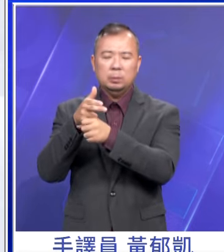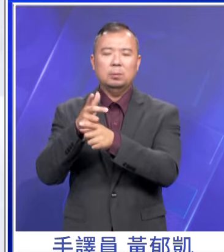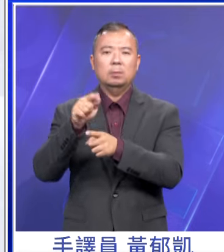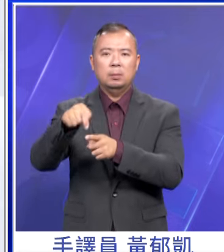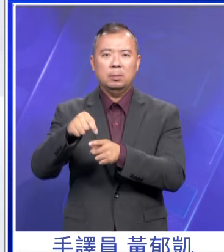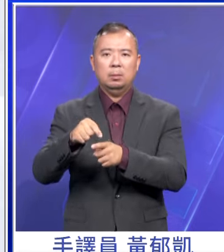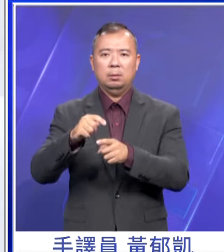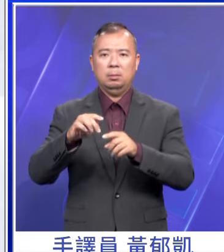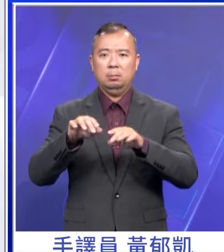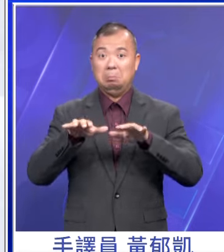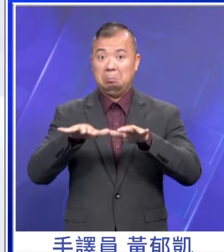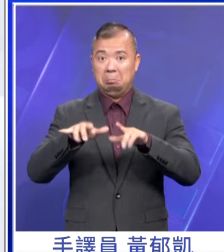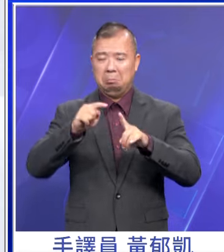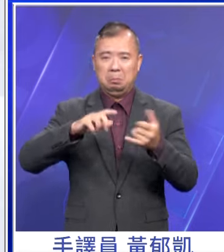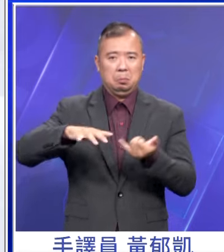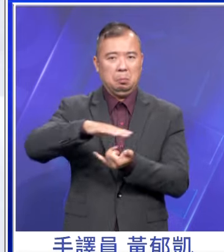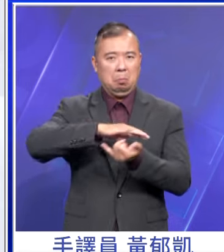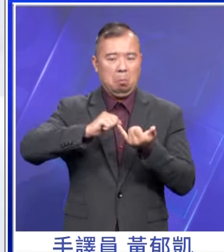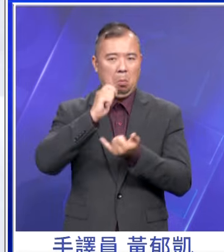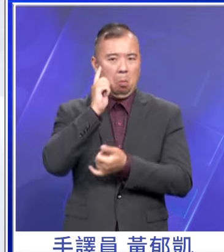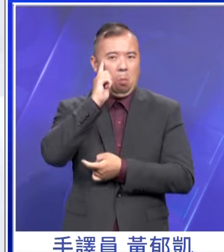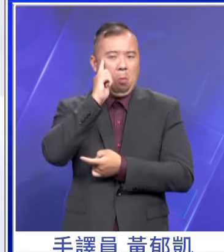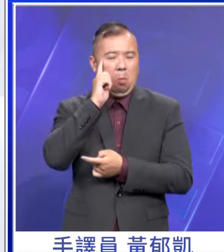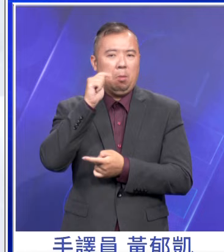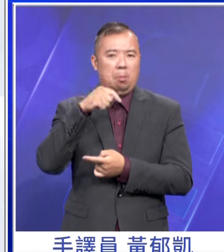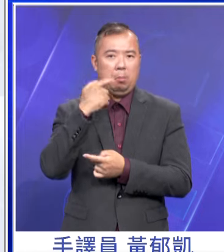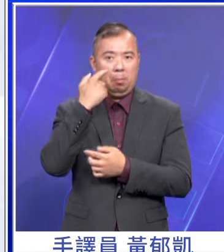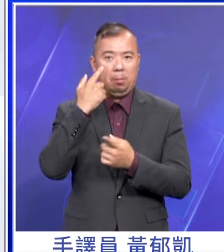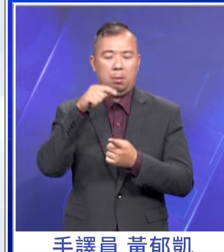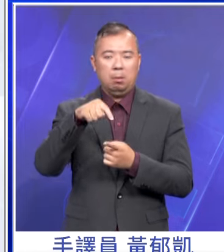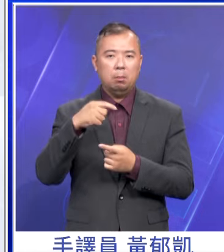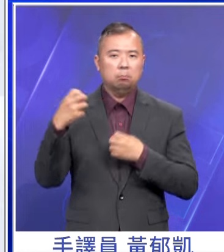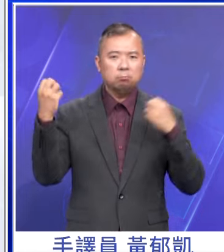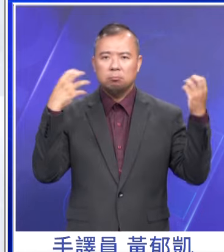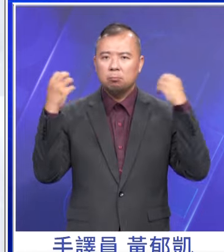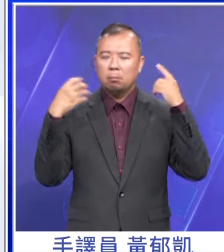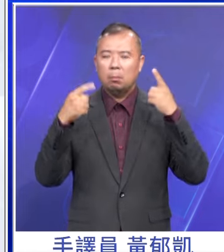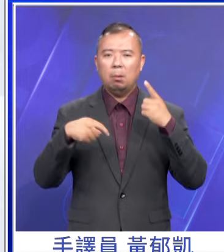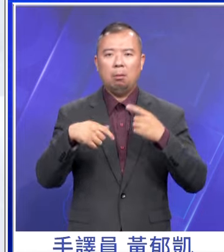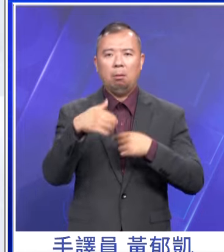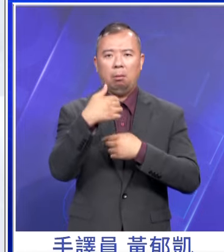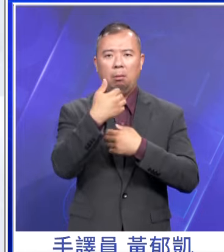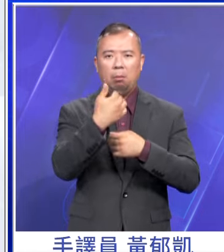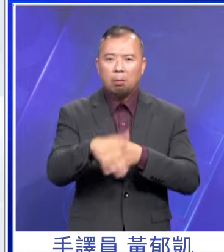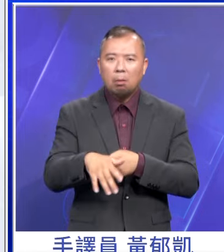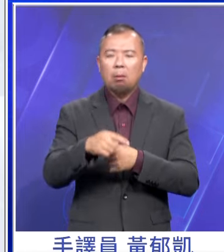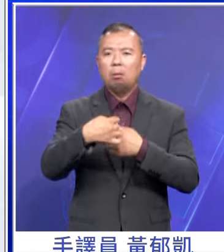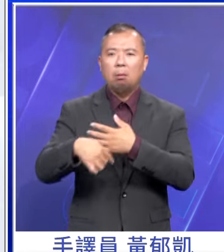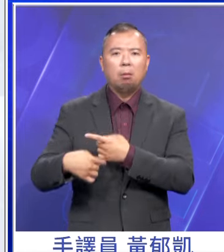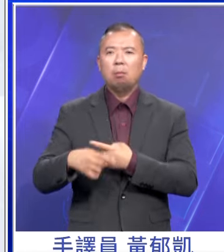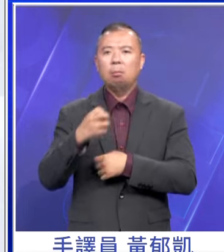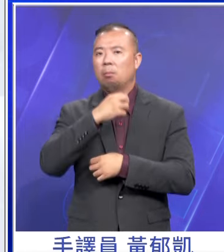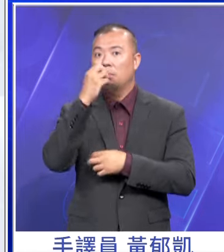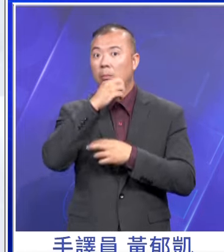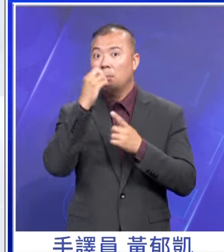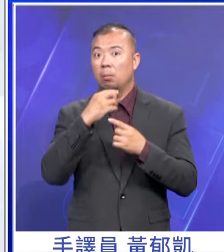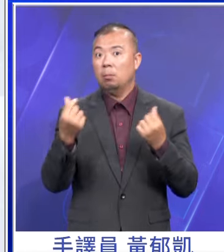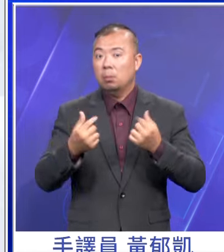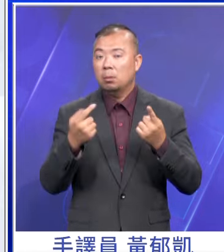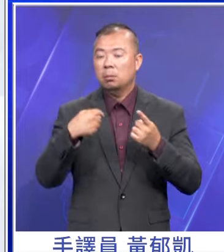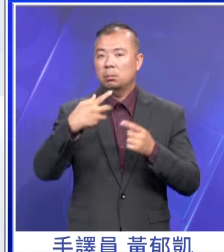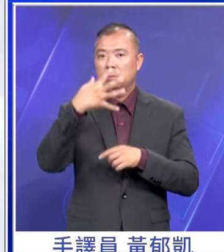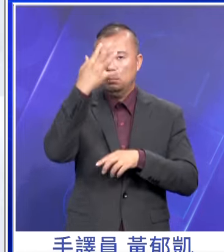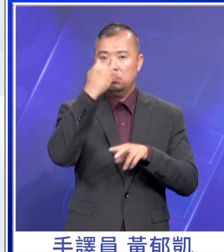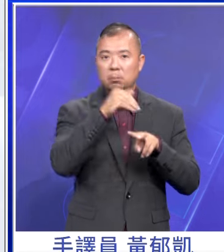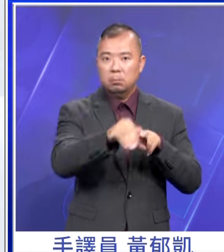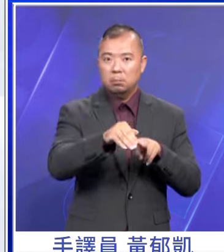全台有感，不过根据到目前最新消息，各地是没有传出任何的地震灾情，包含了交通的部分，像是高铁以及北